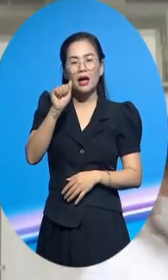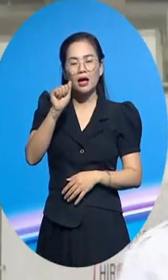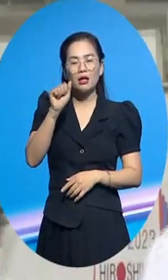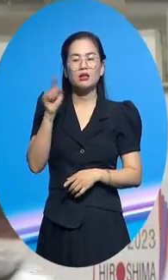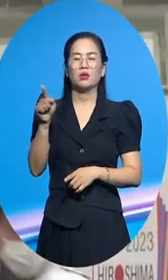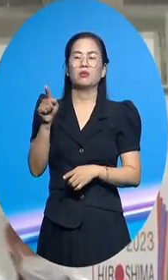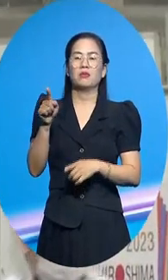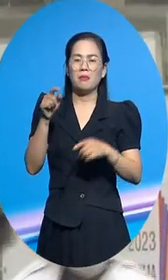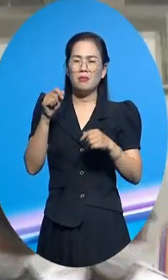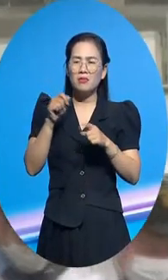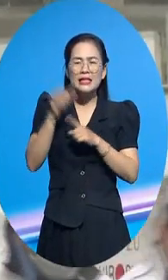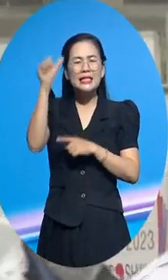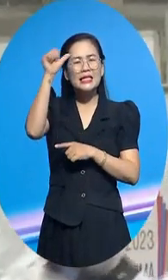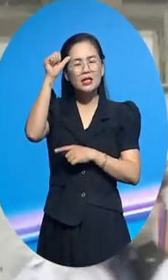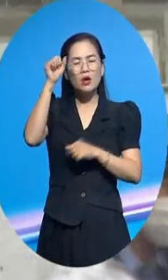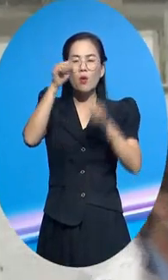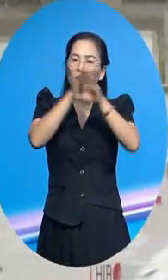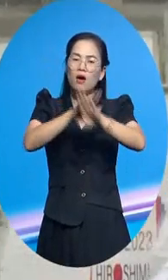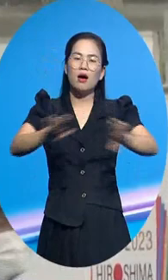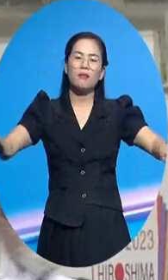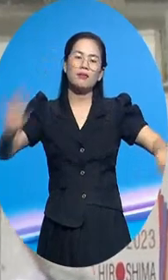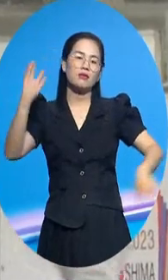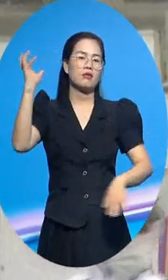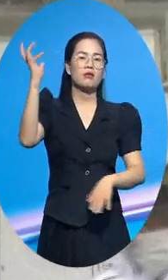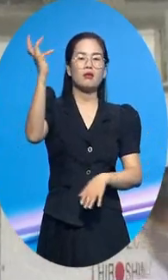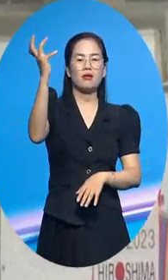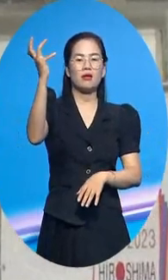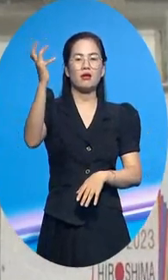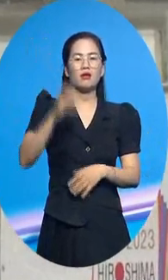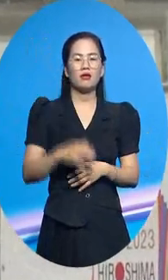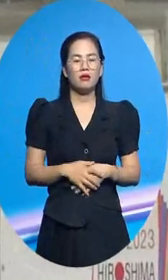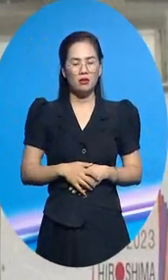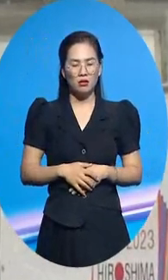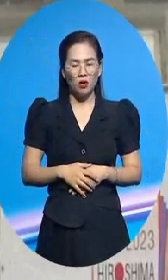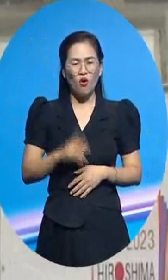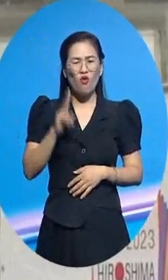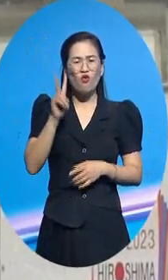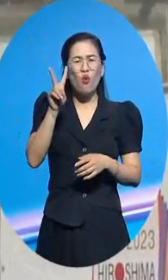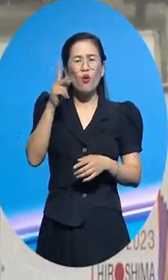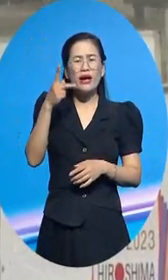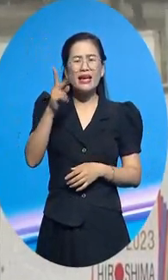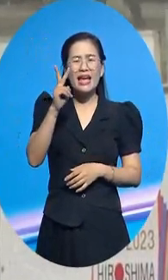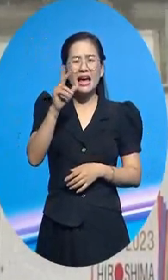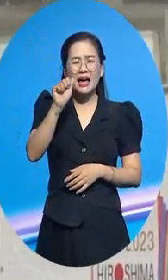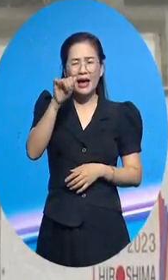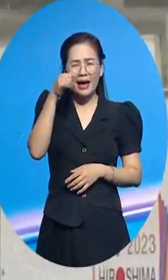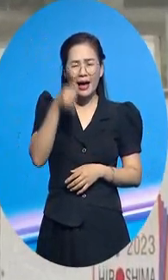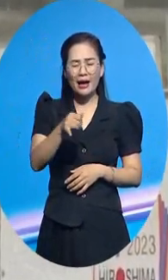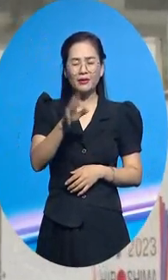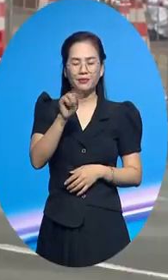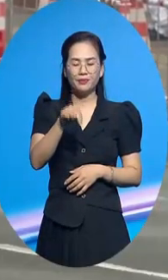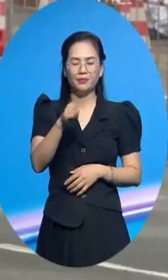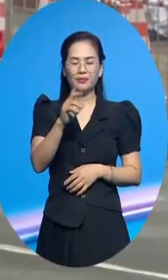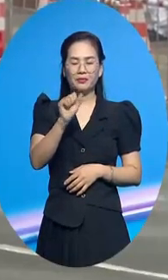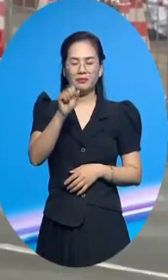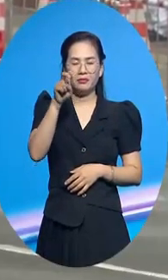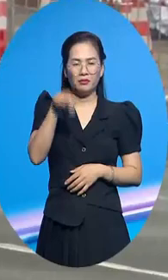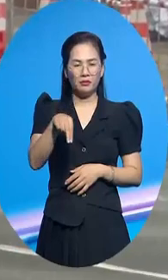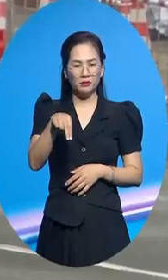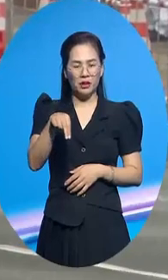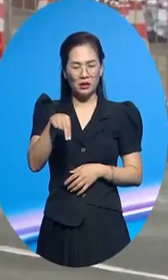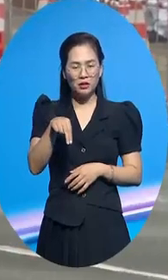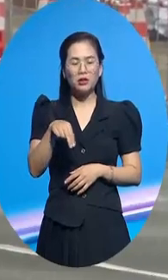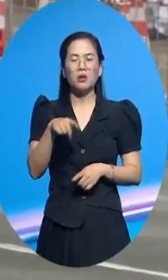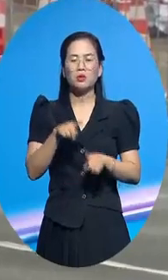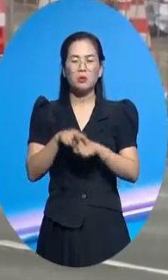các nước G7 sẽ thể hiện quyết tâm hướng tới một thế giới không phổ biến vũ khí hạt nhân. Trước thềm hội nghị, ông Kishida đã có cuộc gặp